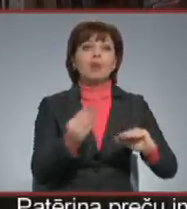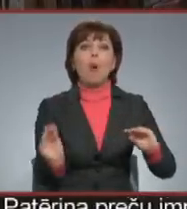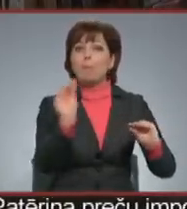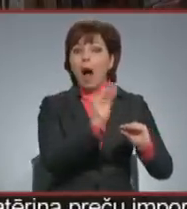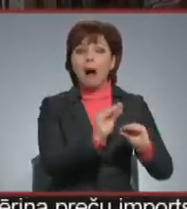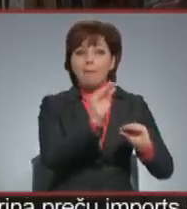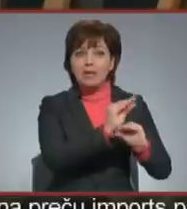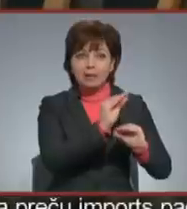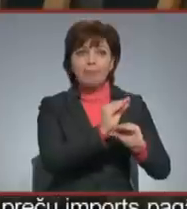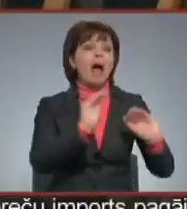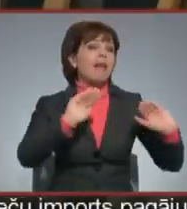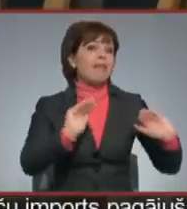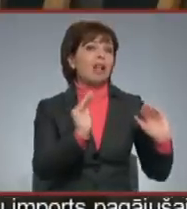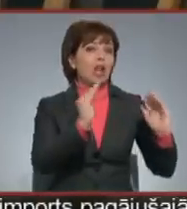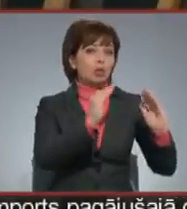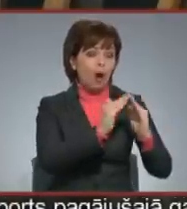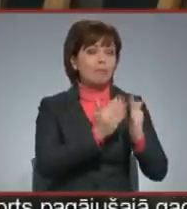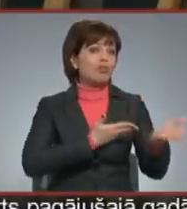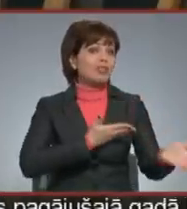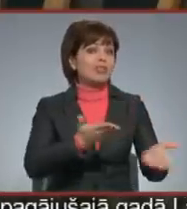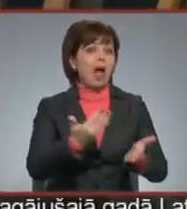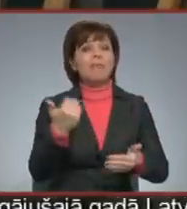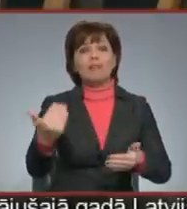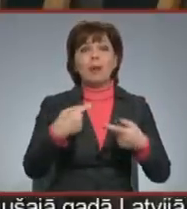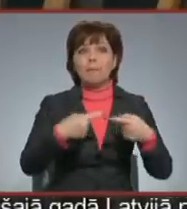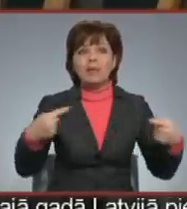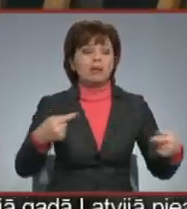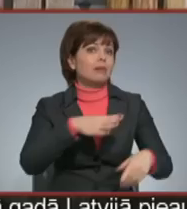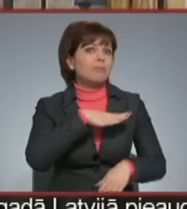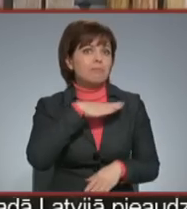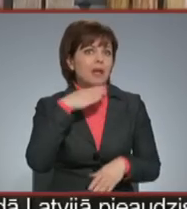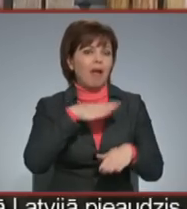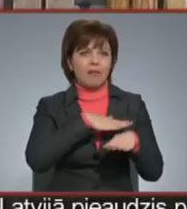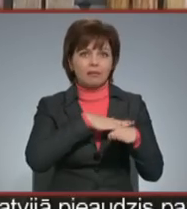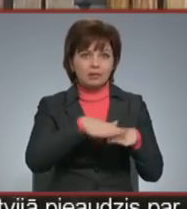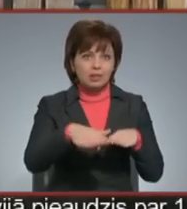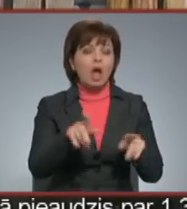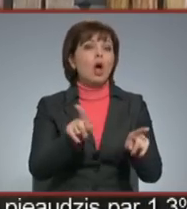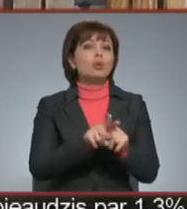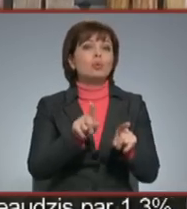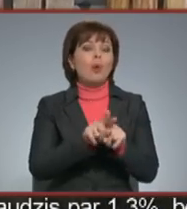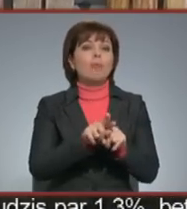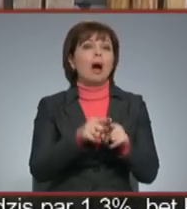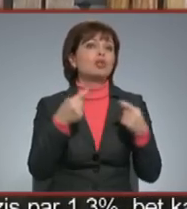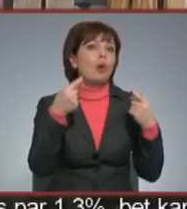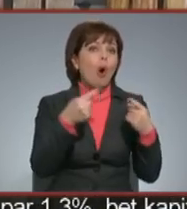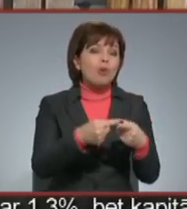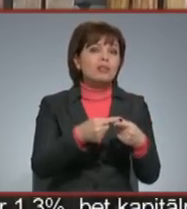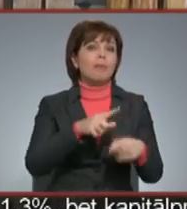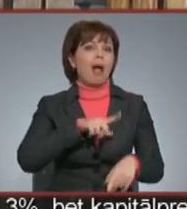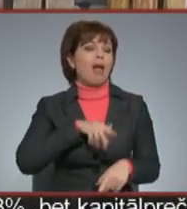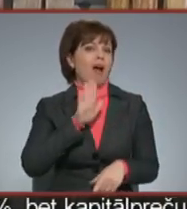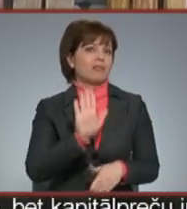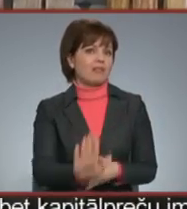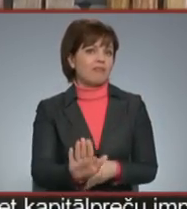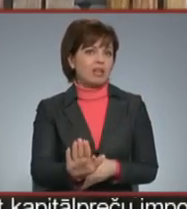nu nelielais namiņš ir slēpju un to piederumu pilns. Mēs koncentrējamies tieši uz Latviju. No ārzemēs var daudz dažādas slēpes dabūt, bet daudz